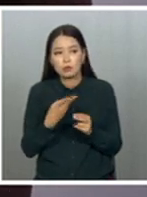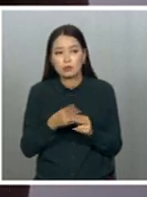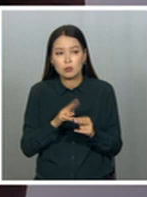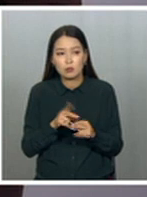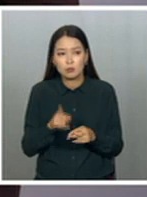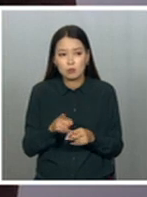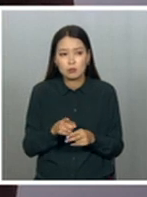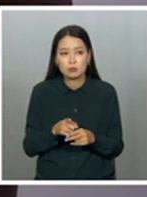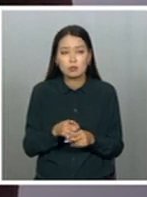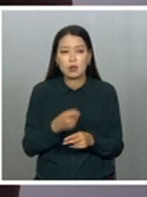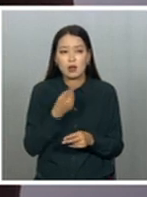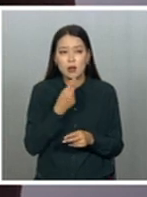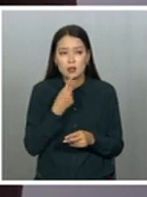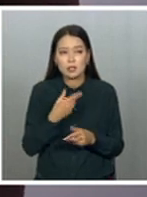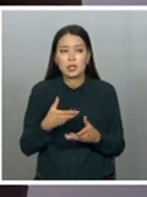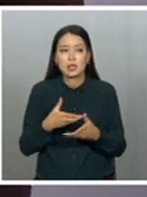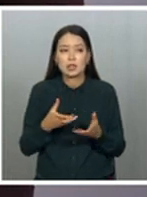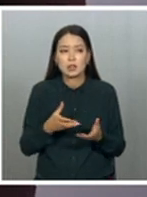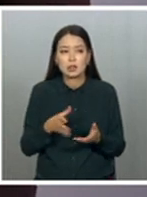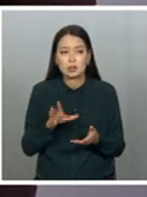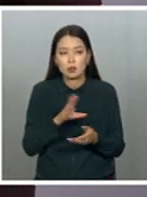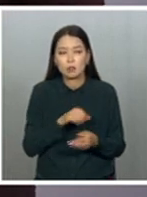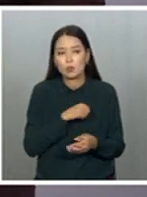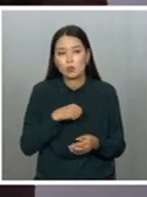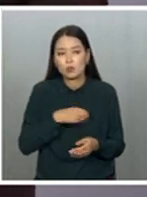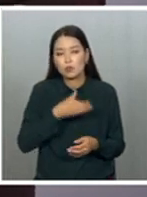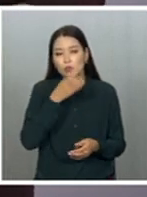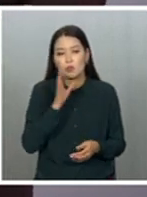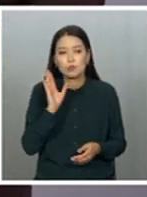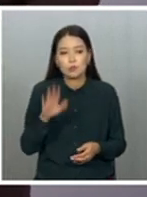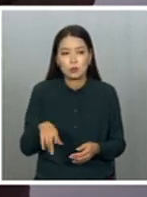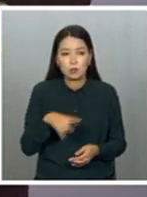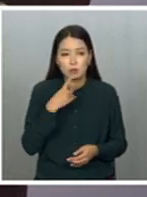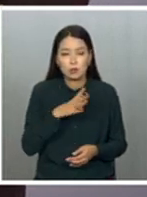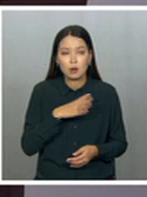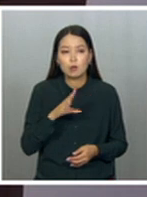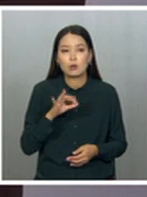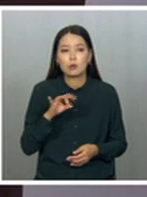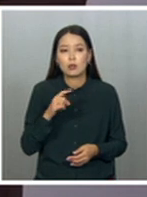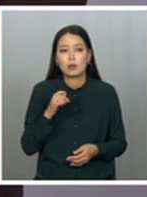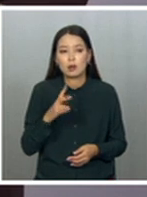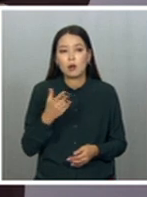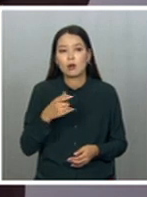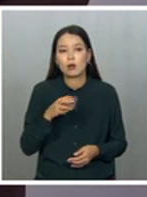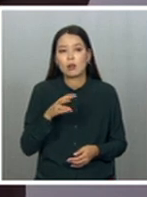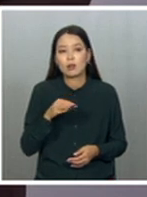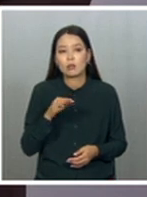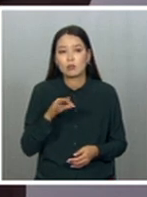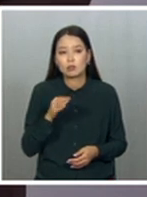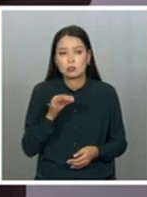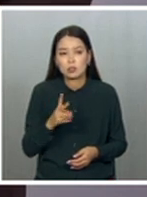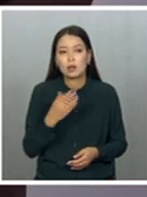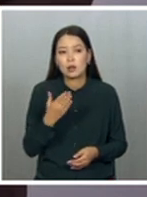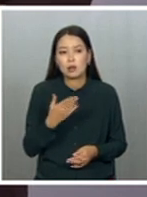болғанша, қаныңды тас қараның өзі ішсін, деп Төрехан Галаношкин дастархан үстіне